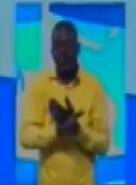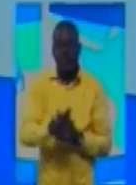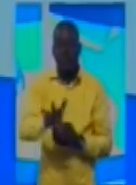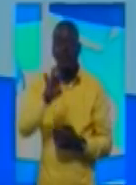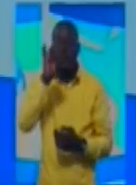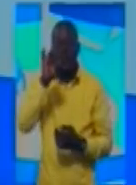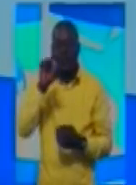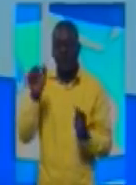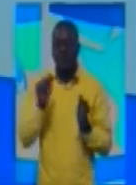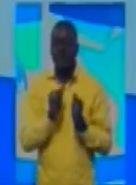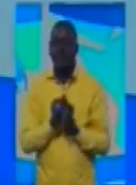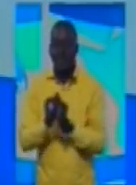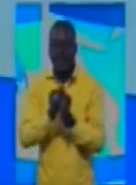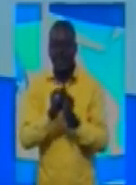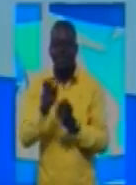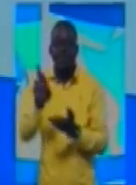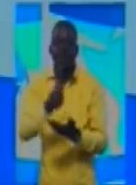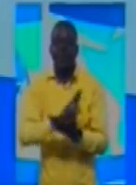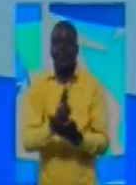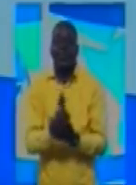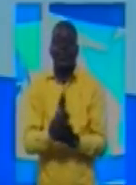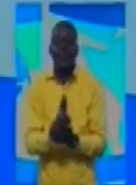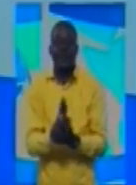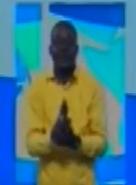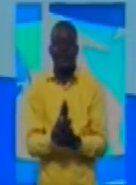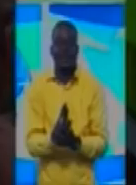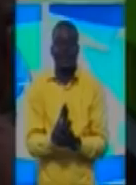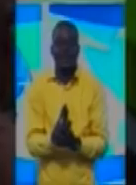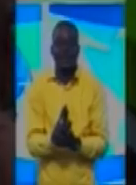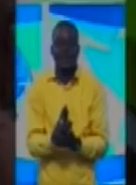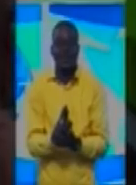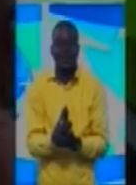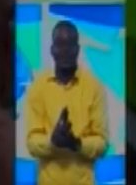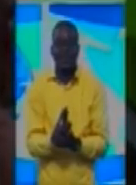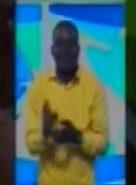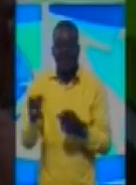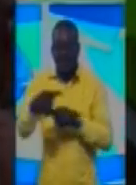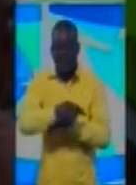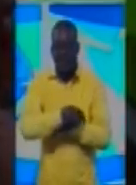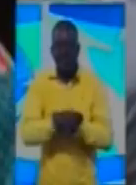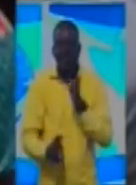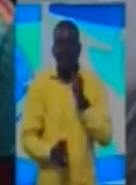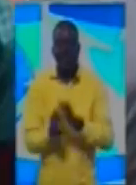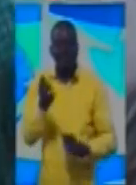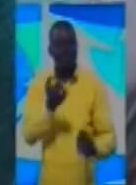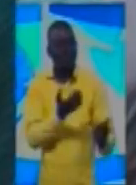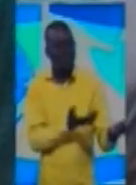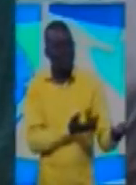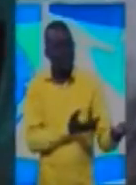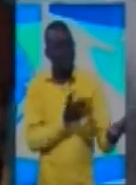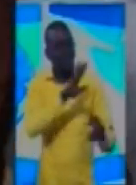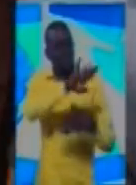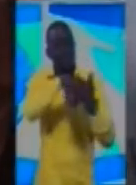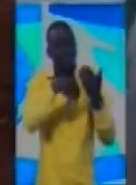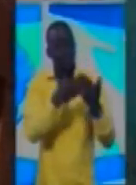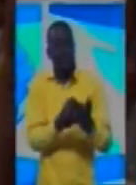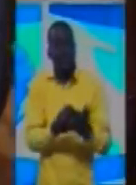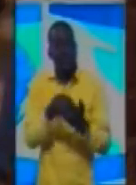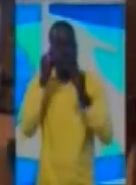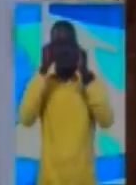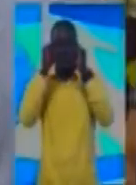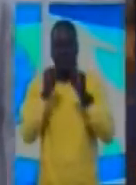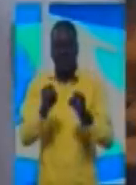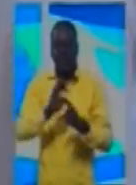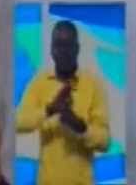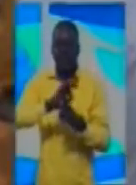découvrons avec Moussa Ouedraogo et Caroline Ouari. C'est la journée la plus attendue de tous sur ce site de l'Institut